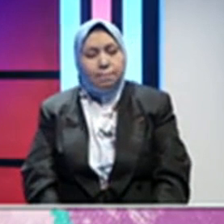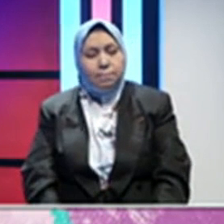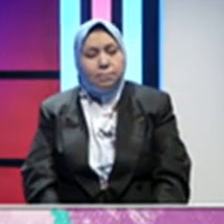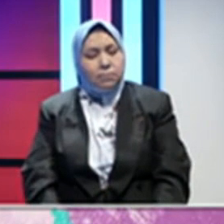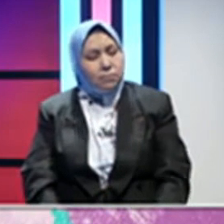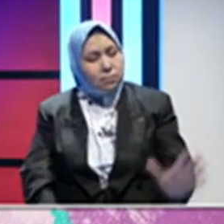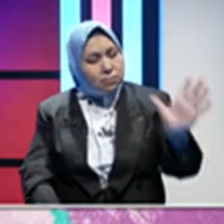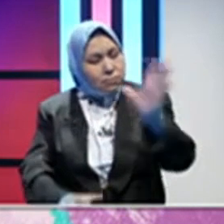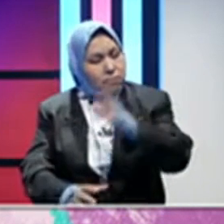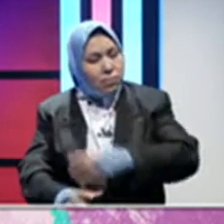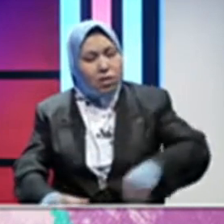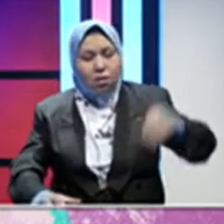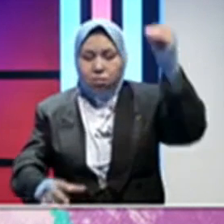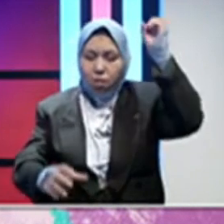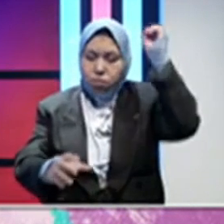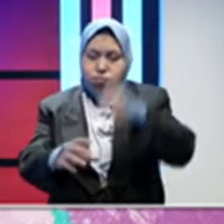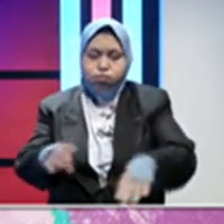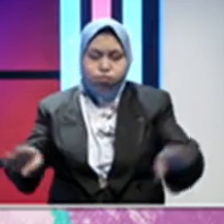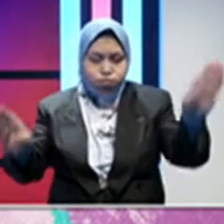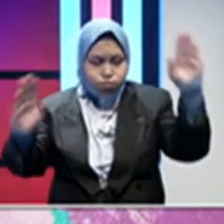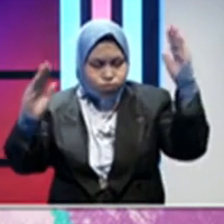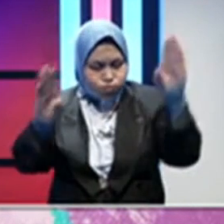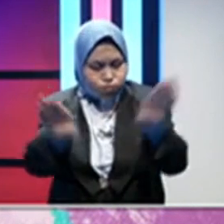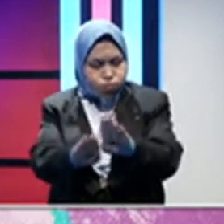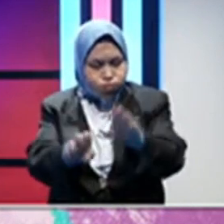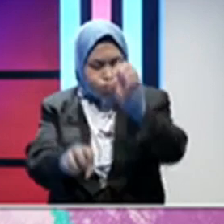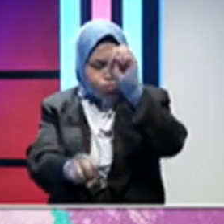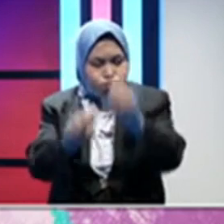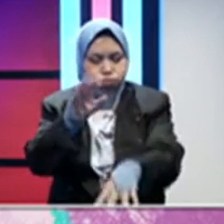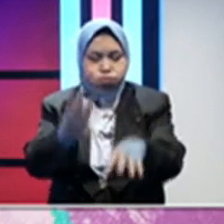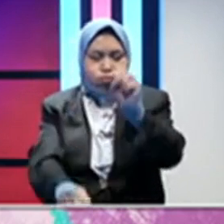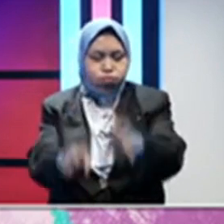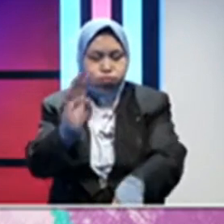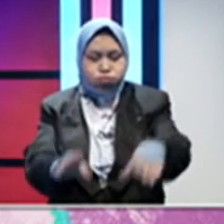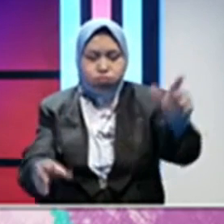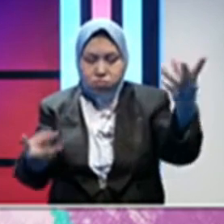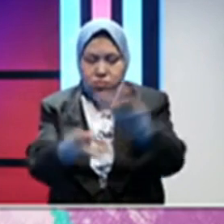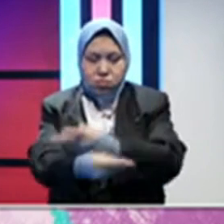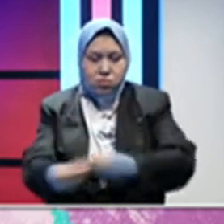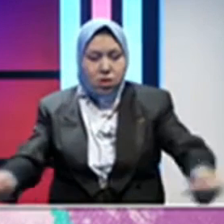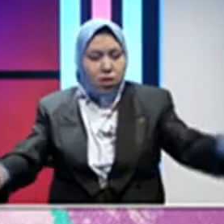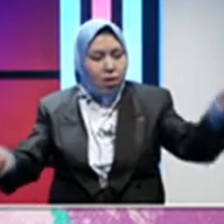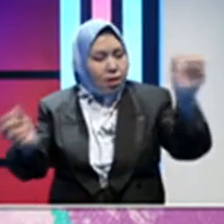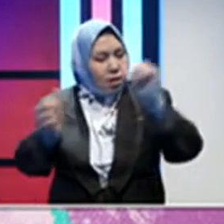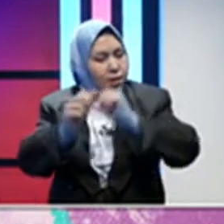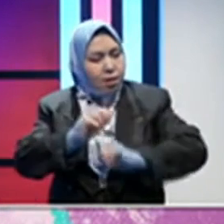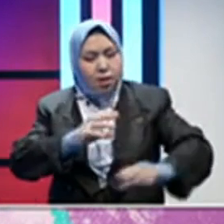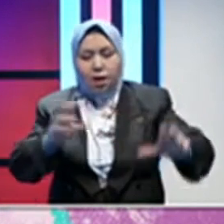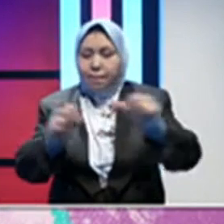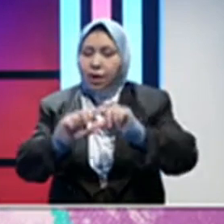فما كان له من فئة